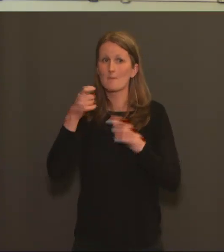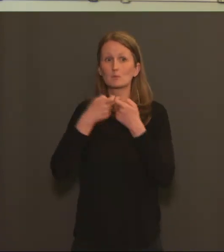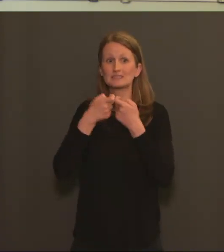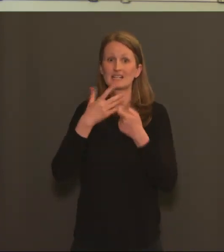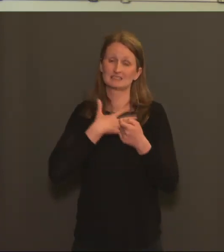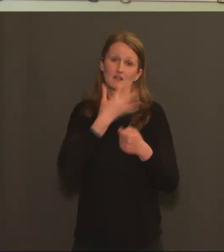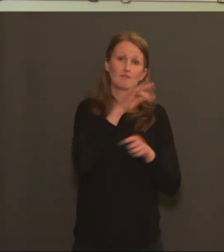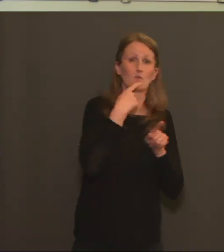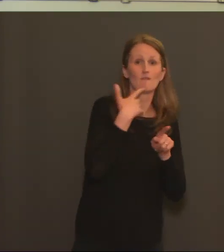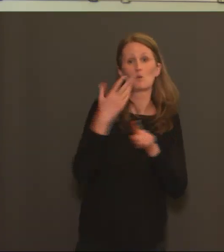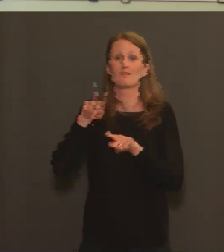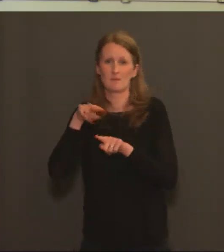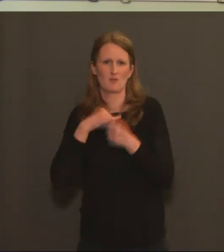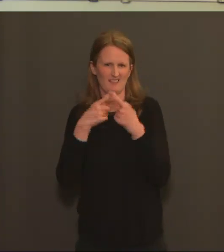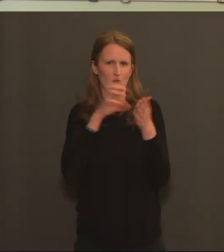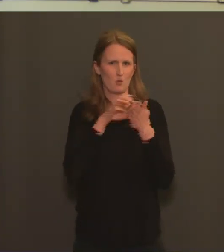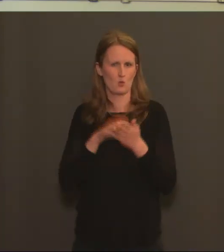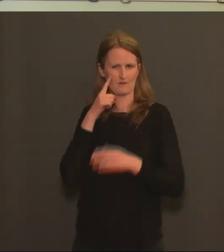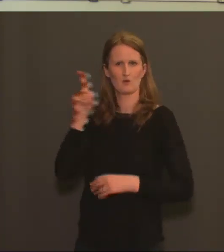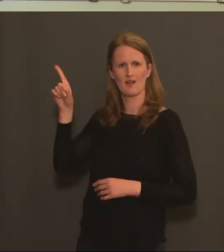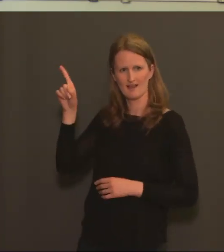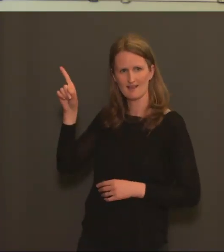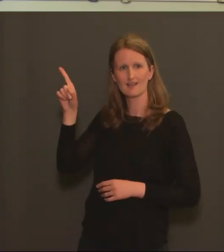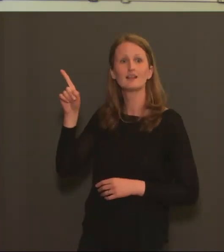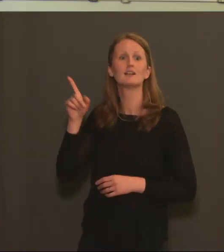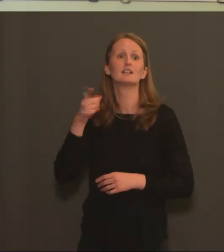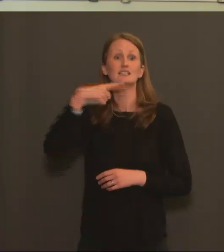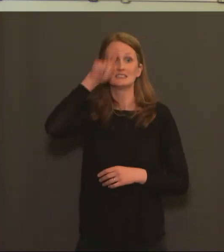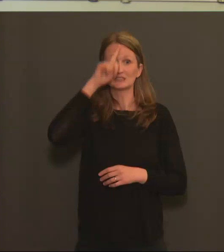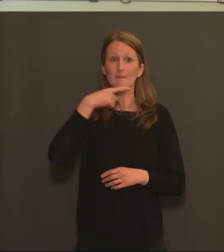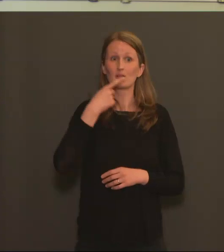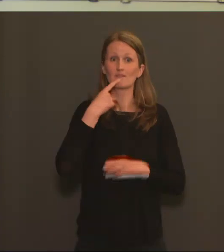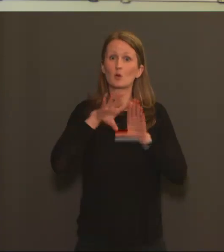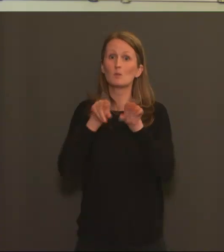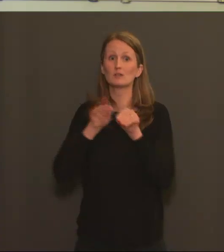gemeenschapscommissie, ou pour la communauté germanophone Oost-Belgien.